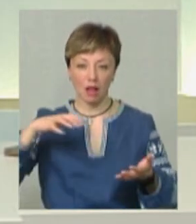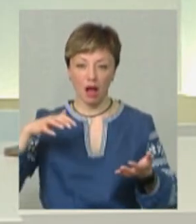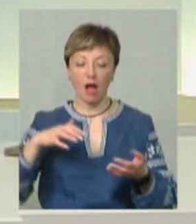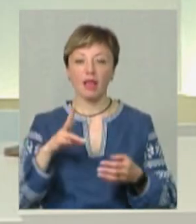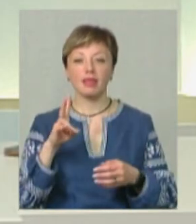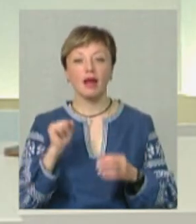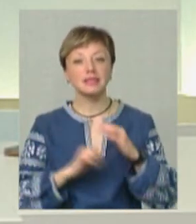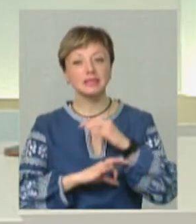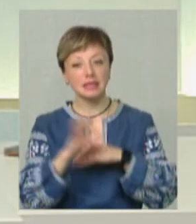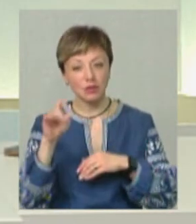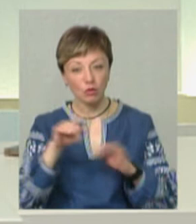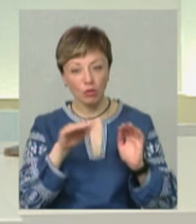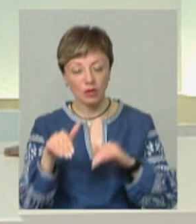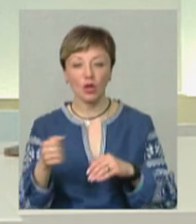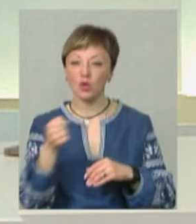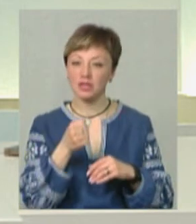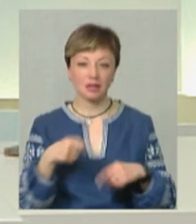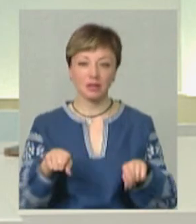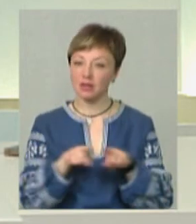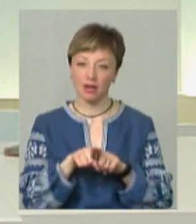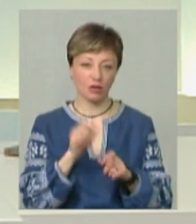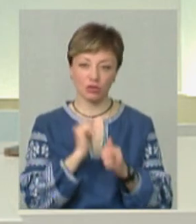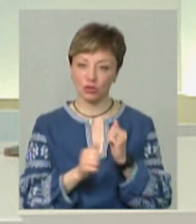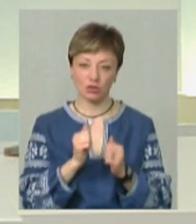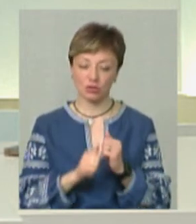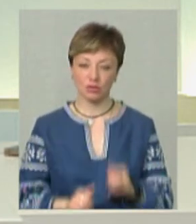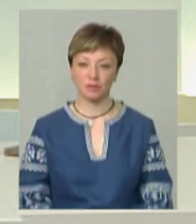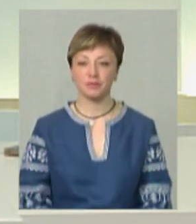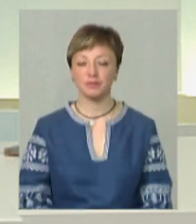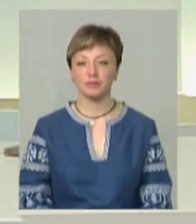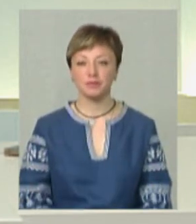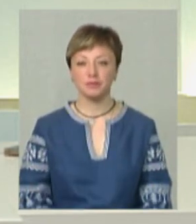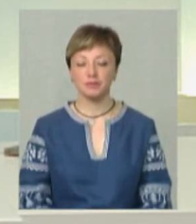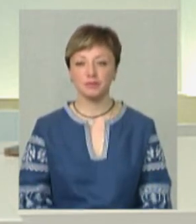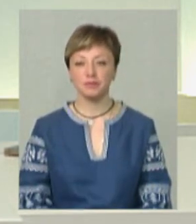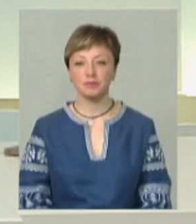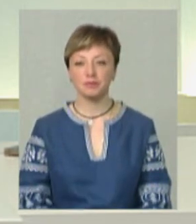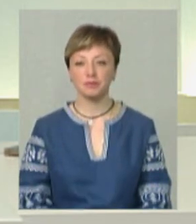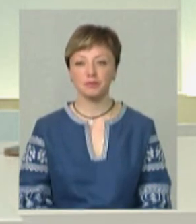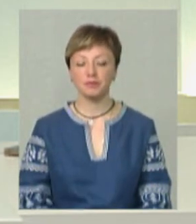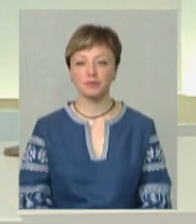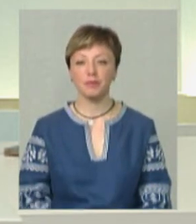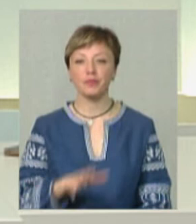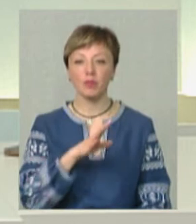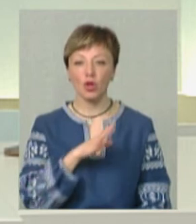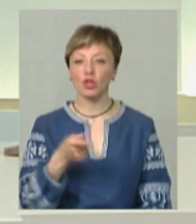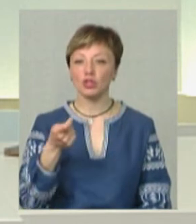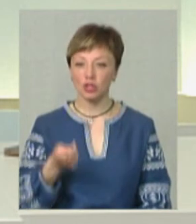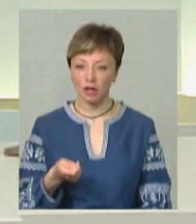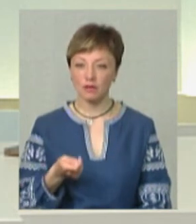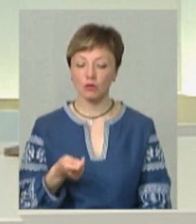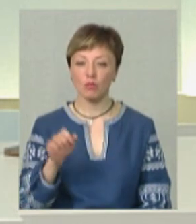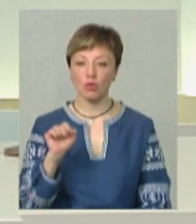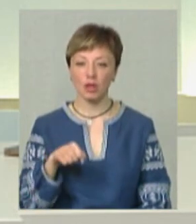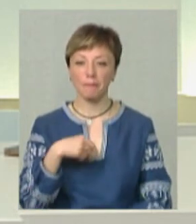На Східному носили також, але не в такій кількості, тобто теж воно гарно виглядало. Воно було дешевше, тому його